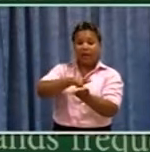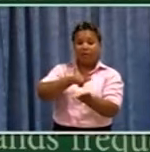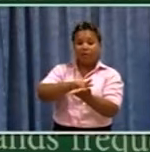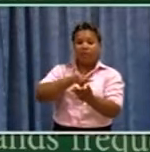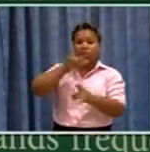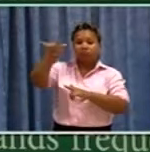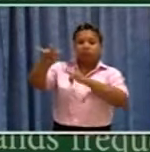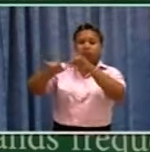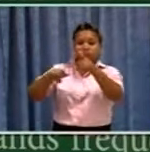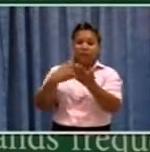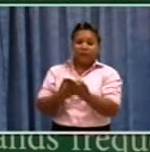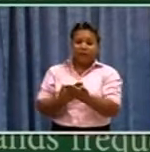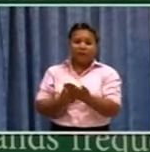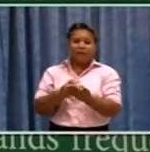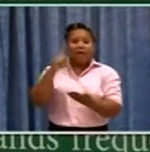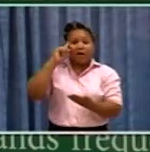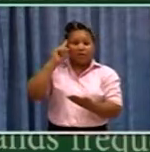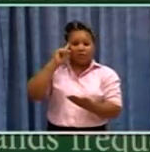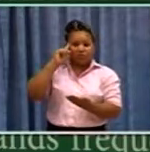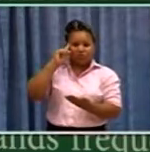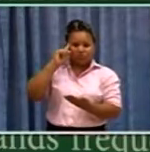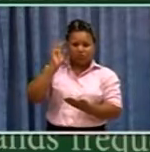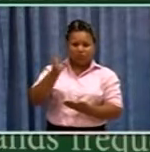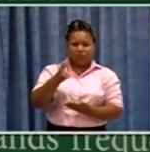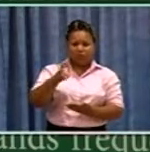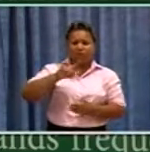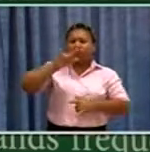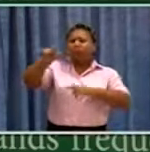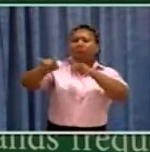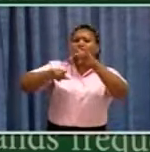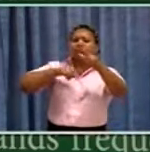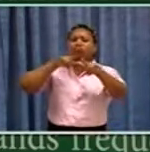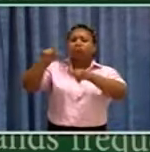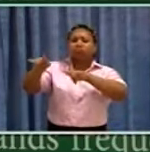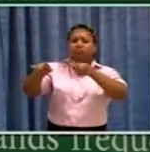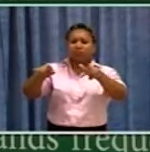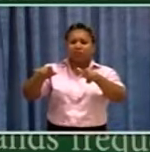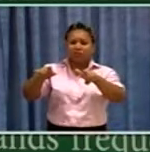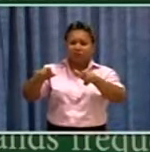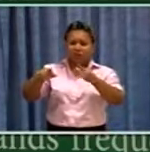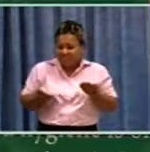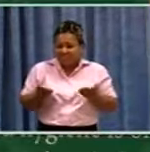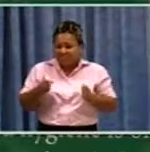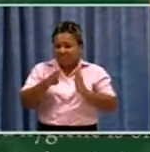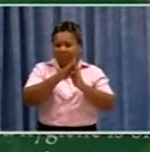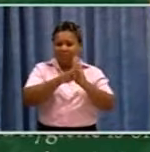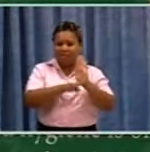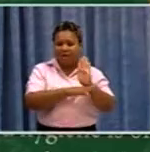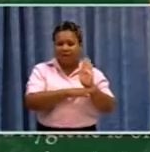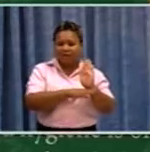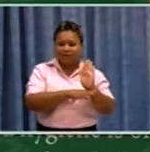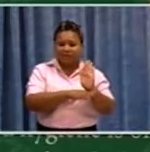contrôle. Et le bon mesure de contrôle que nous mettons en place, pareil, c'était avant, il pourrait renforcer. Si